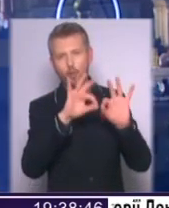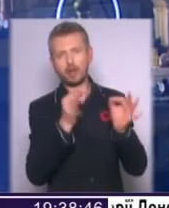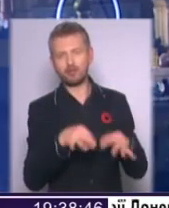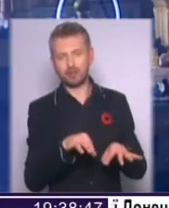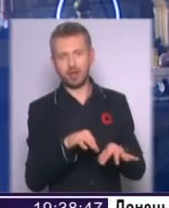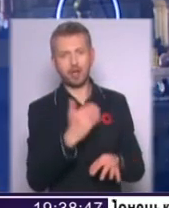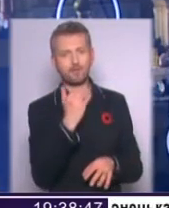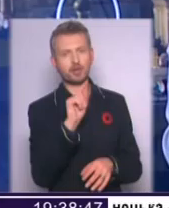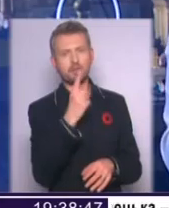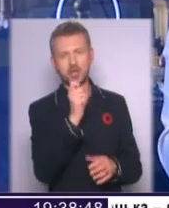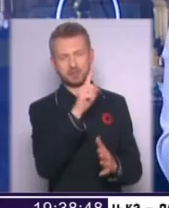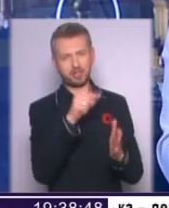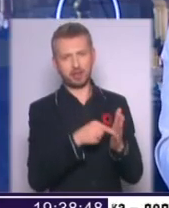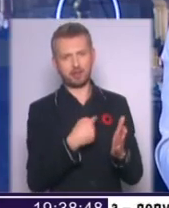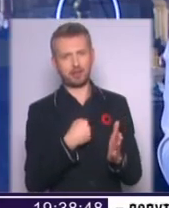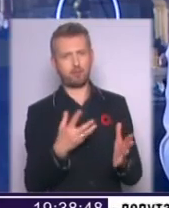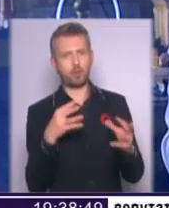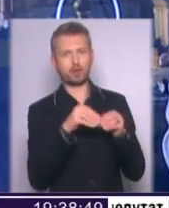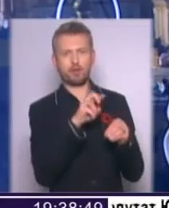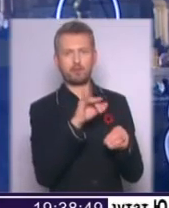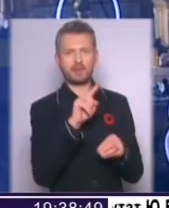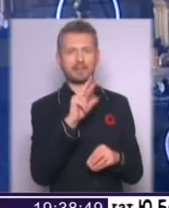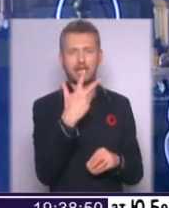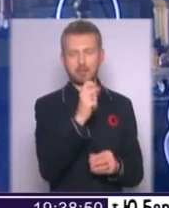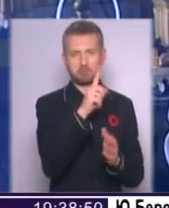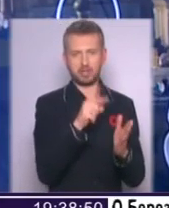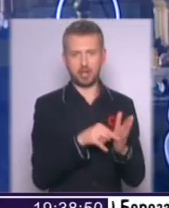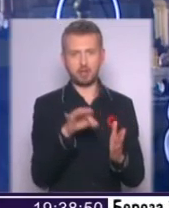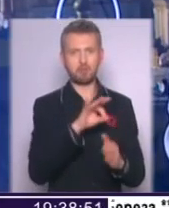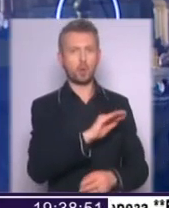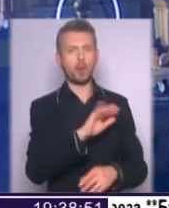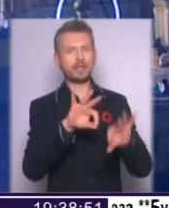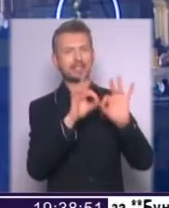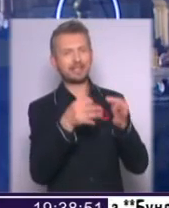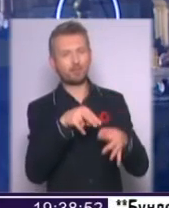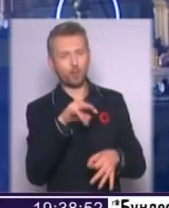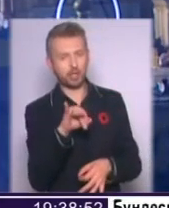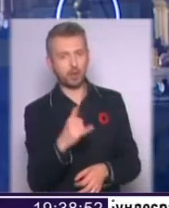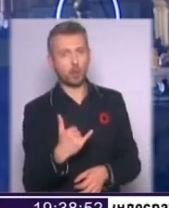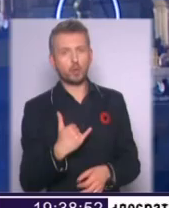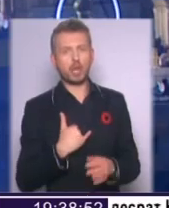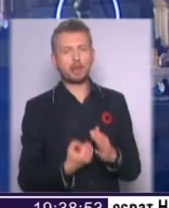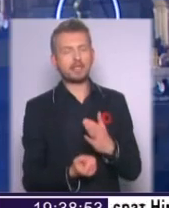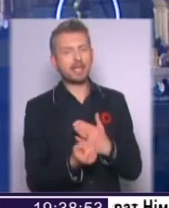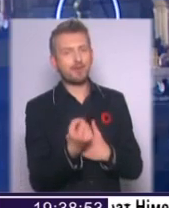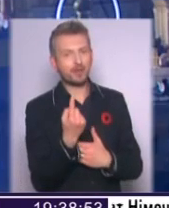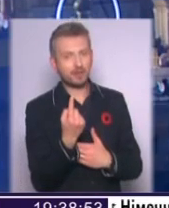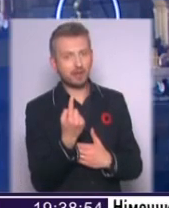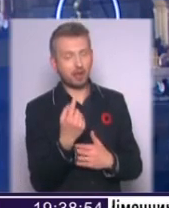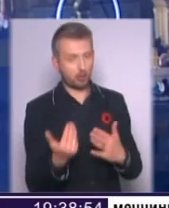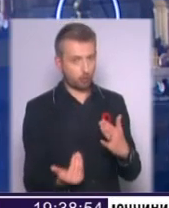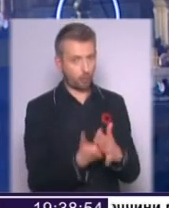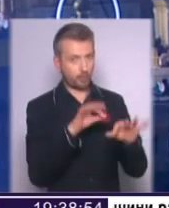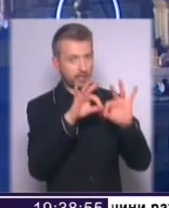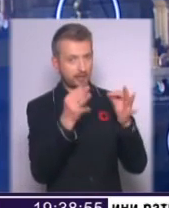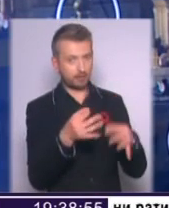ваше перше питання я поєднав би з третім питанням про символи. Абсолютно вірно. У нас з'явився і новий символ –